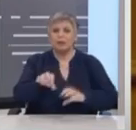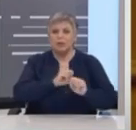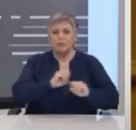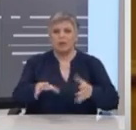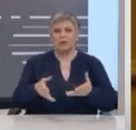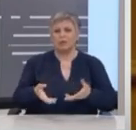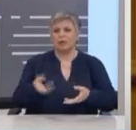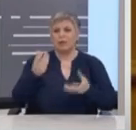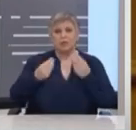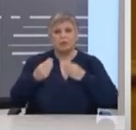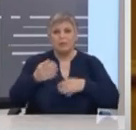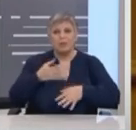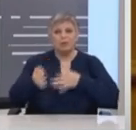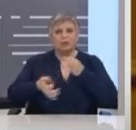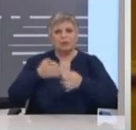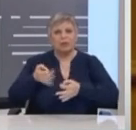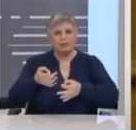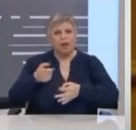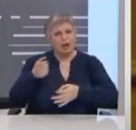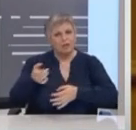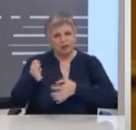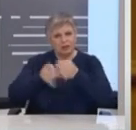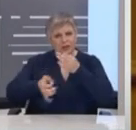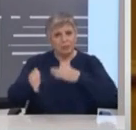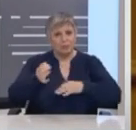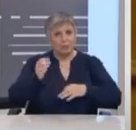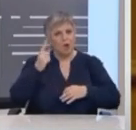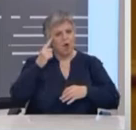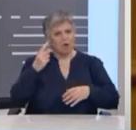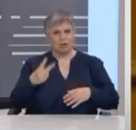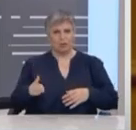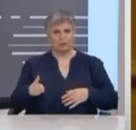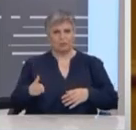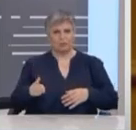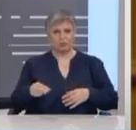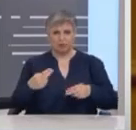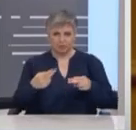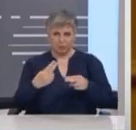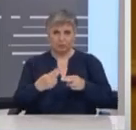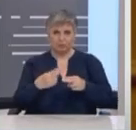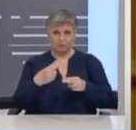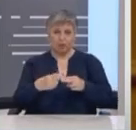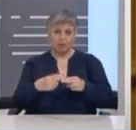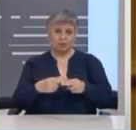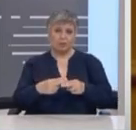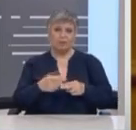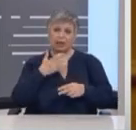και ουσιαστική ανταλλαγή απόψεων στα κρίσιμα, επαναλαμβάνω, εθνικά θέματα. Σε ό,τι αφορά